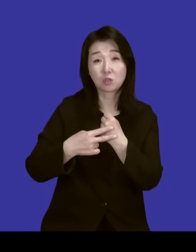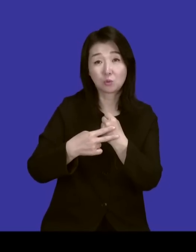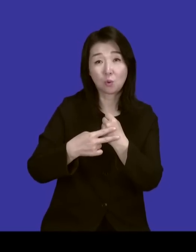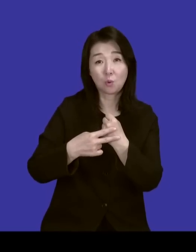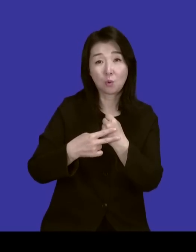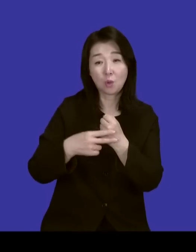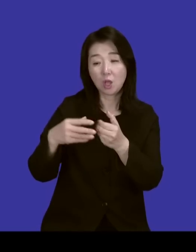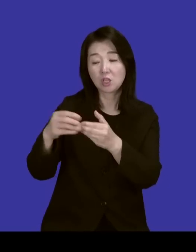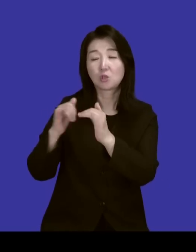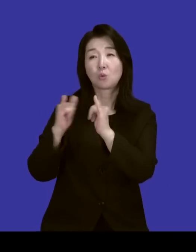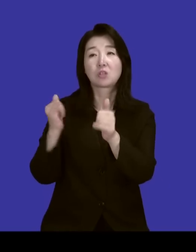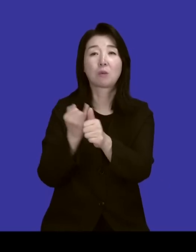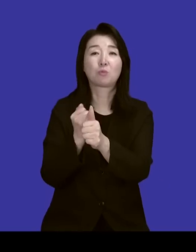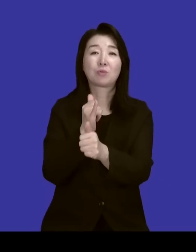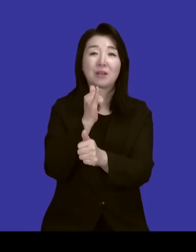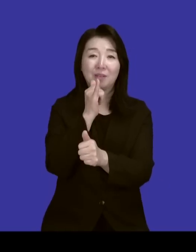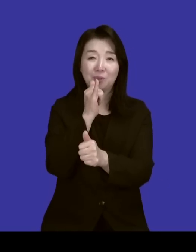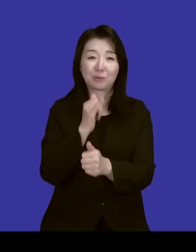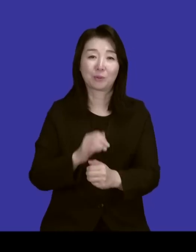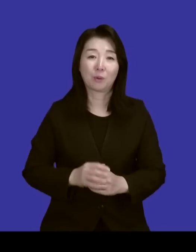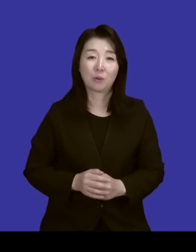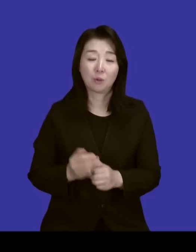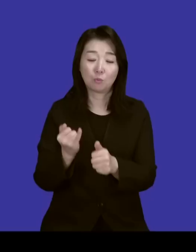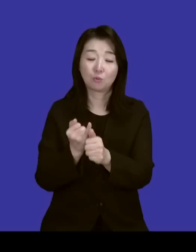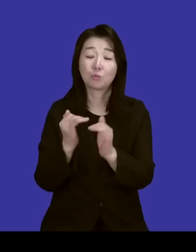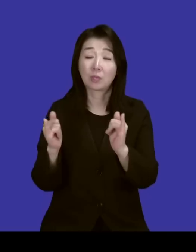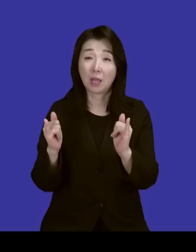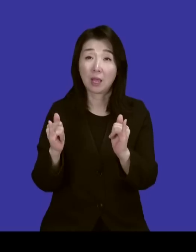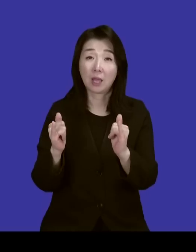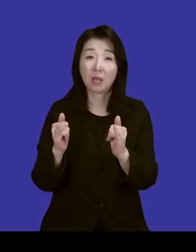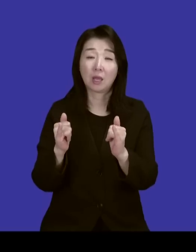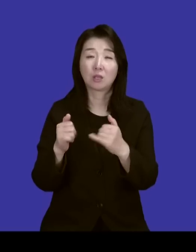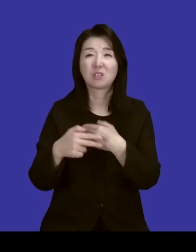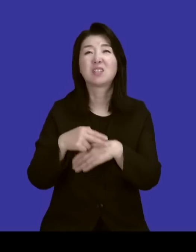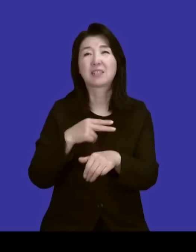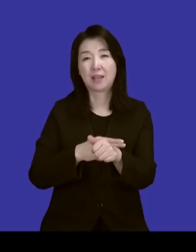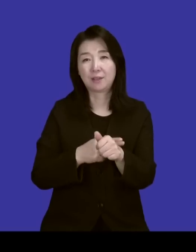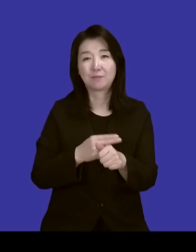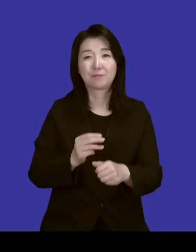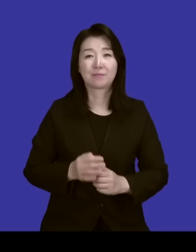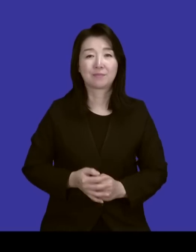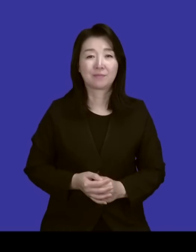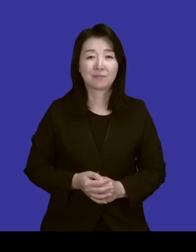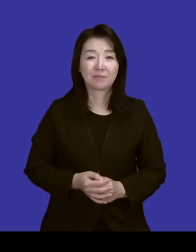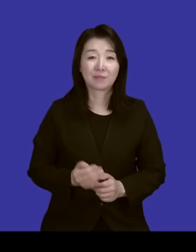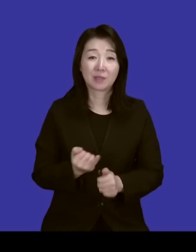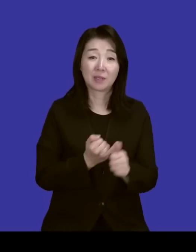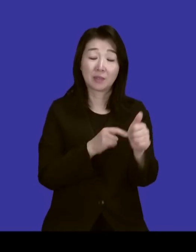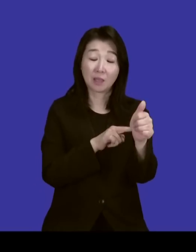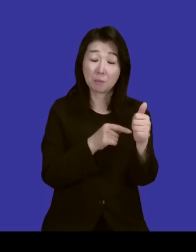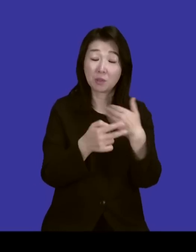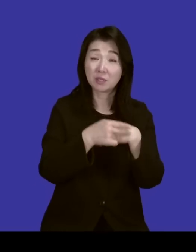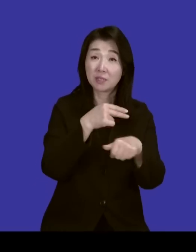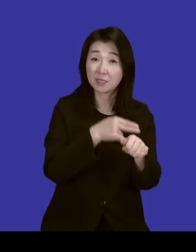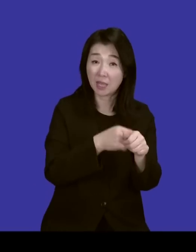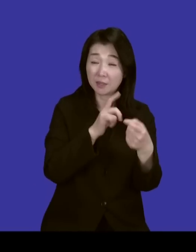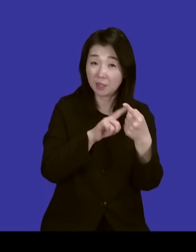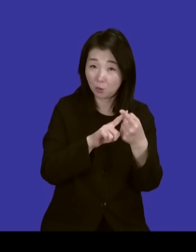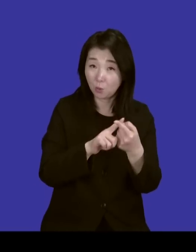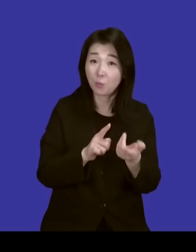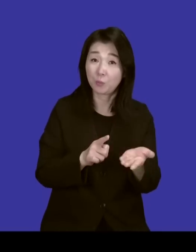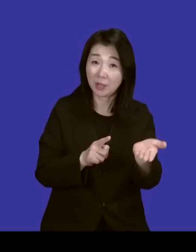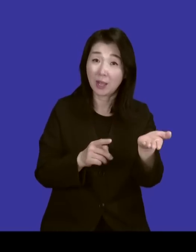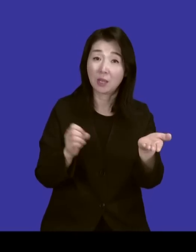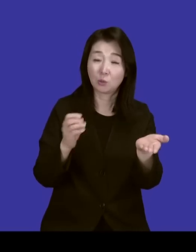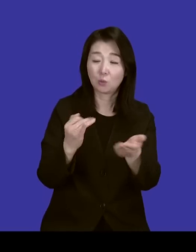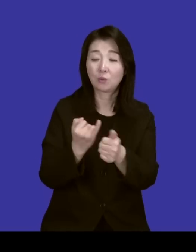분 부부가 있었는데 네네. 네 분이 다 의사이셨어요. 예, 근데 이제 남편은 계속 의사하시고 그 아내 되신